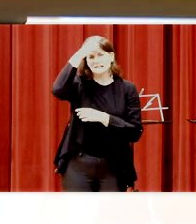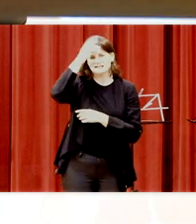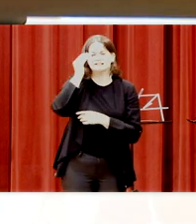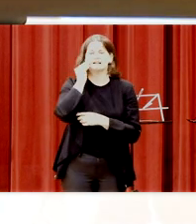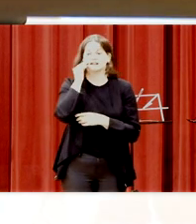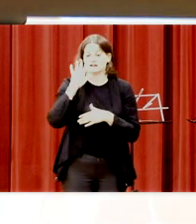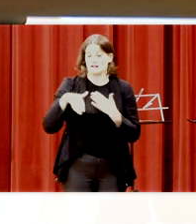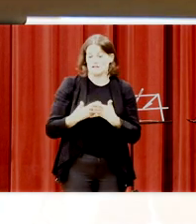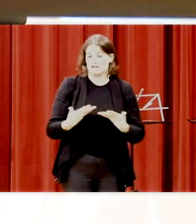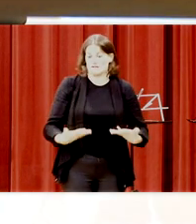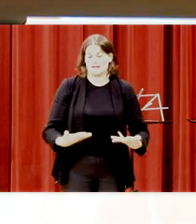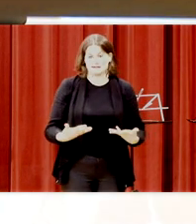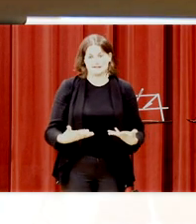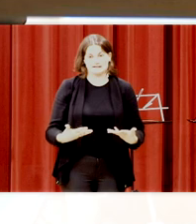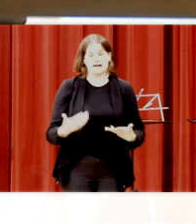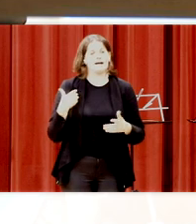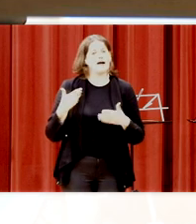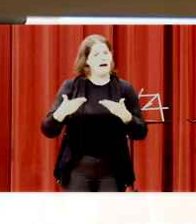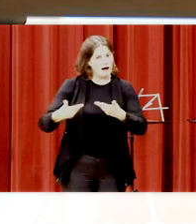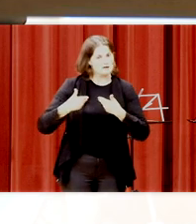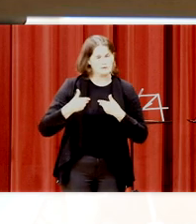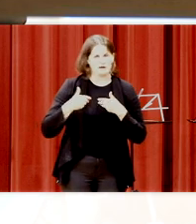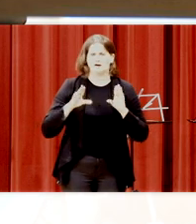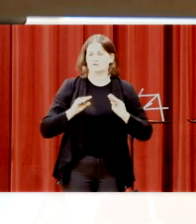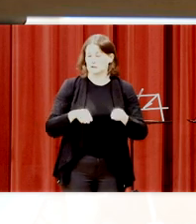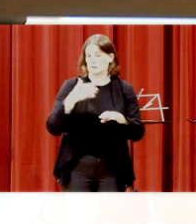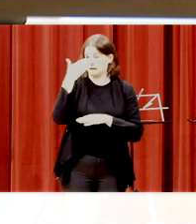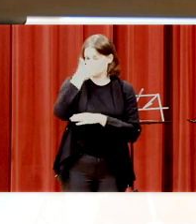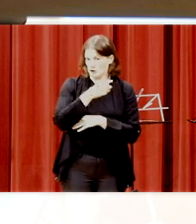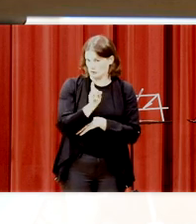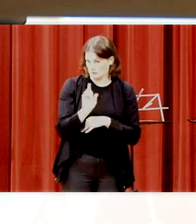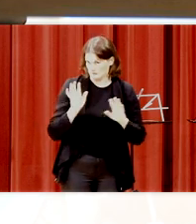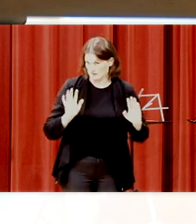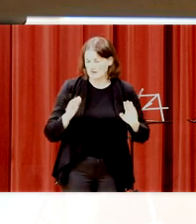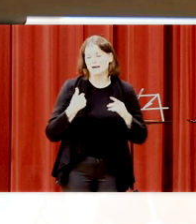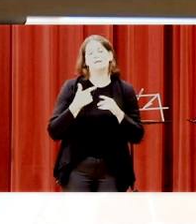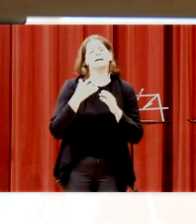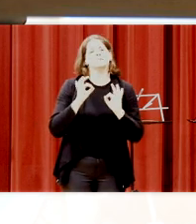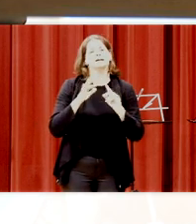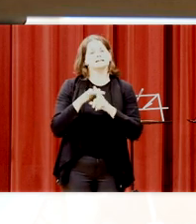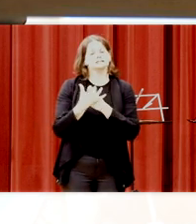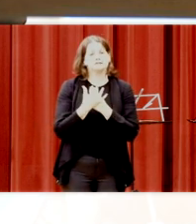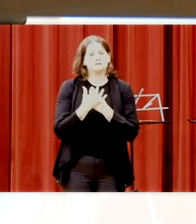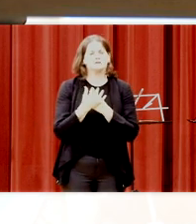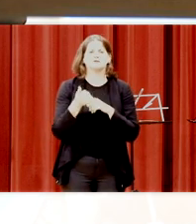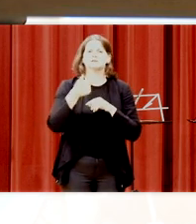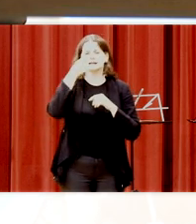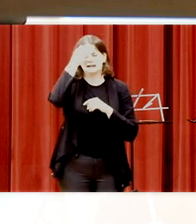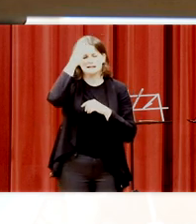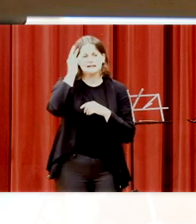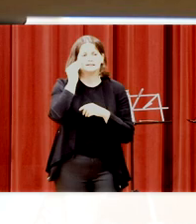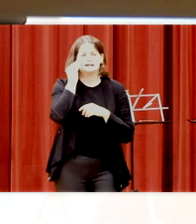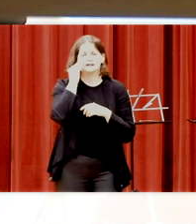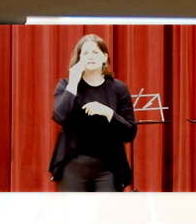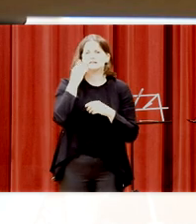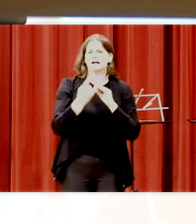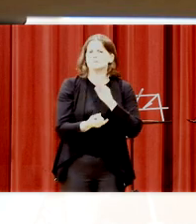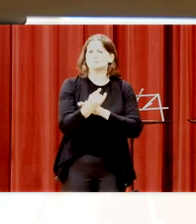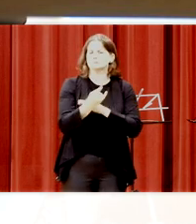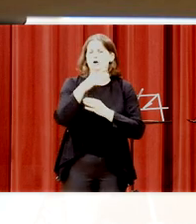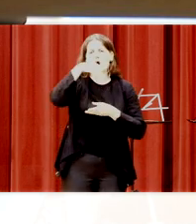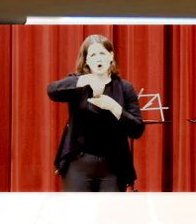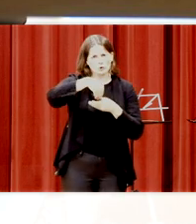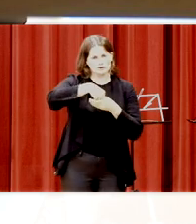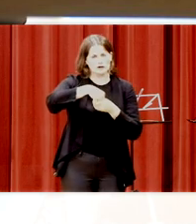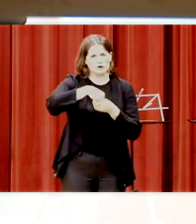intel·ligència artificial que genera continguts. Que genera continguts i pots fer una pàgina web, dius, continguts, et genera el contingut, et